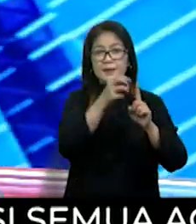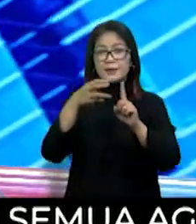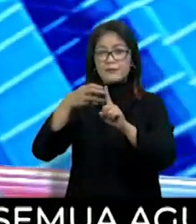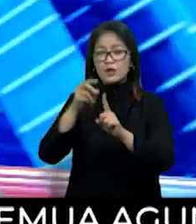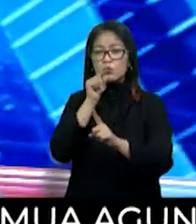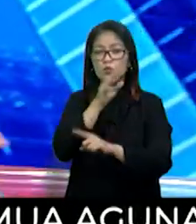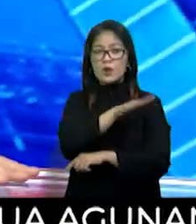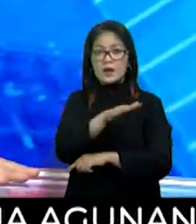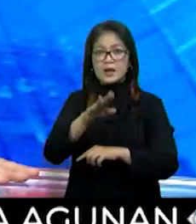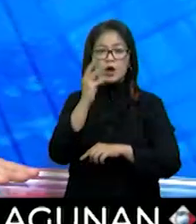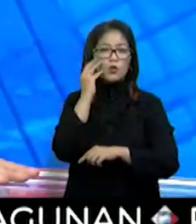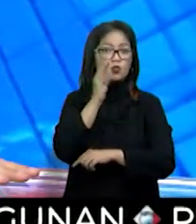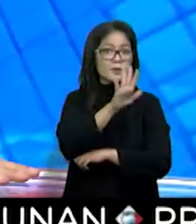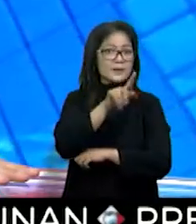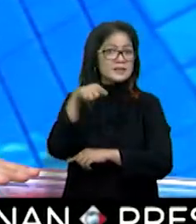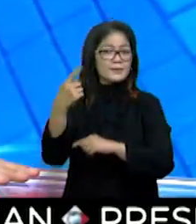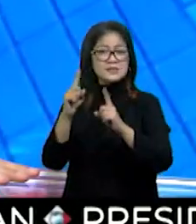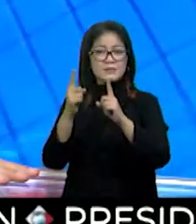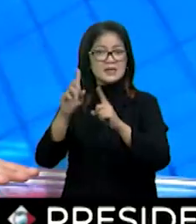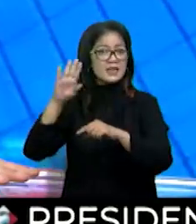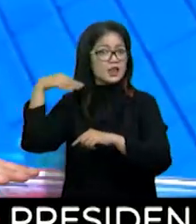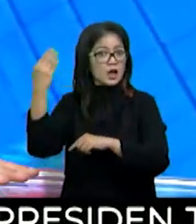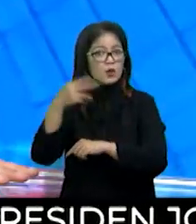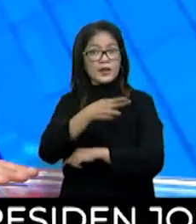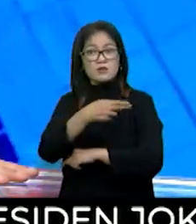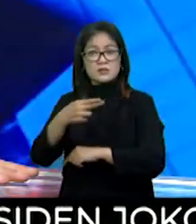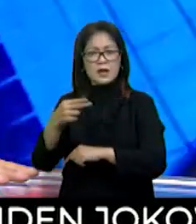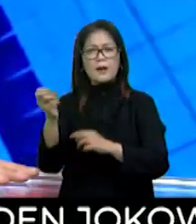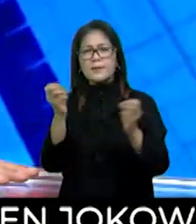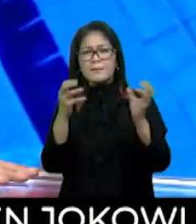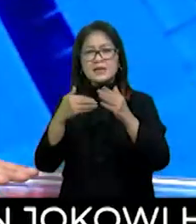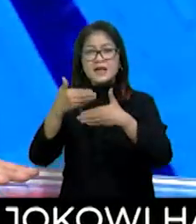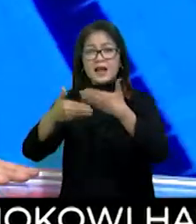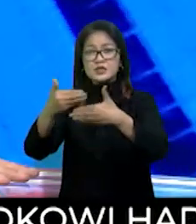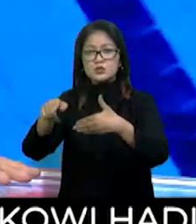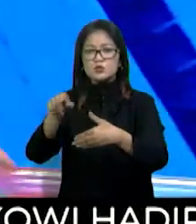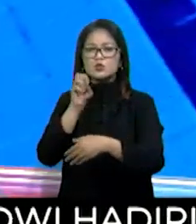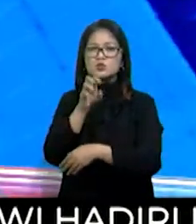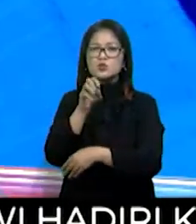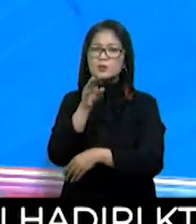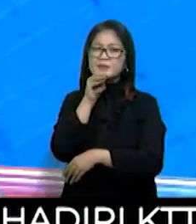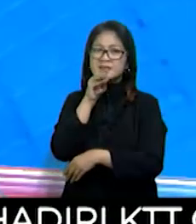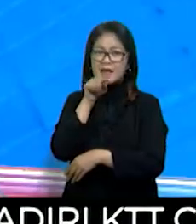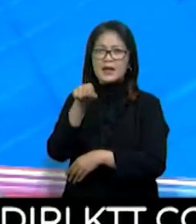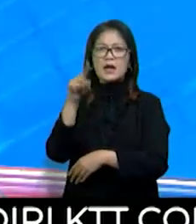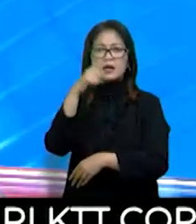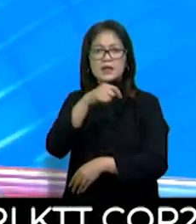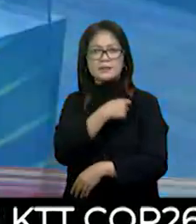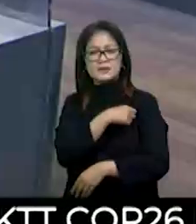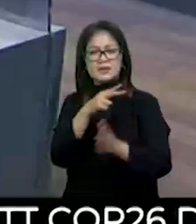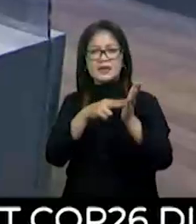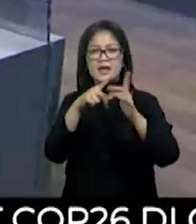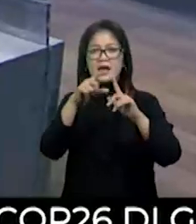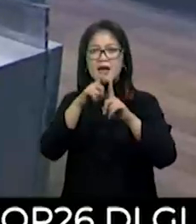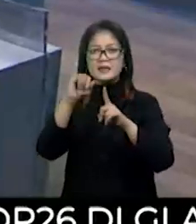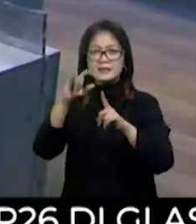Indonesia? Kita langsung membahas lebih lanjut dengan juru bicara vaksinasi Kemenkes RI, Ibu Siti Nadia Tarmizi. Selamat siang, Dok.